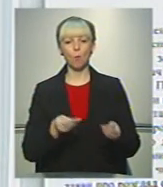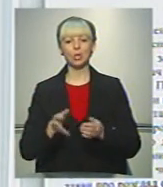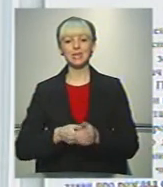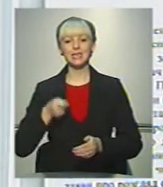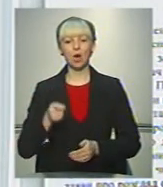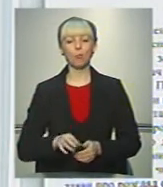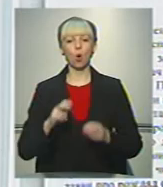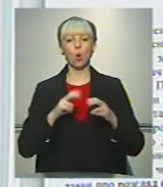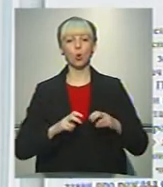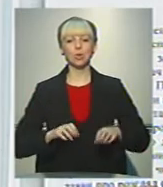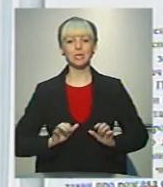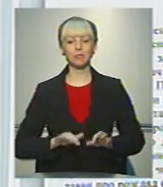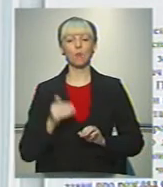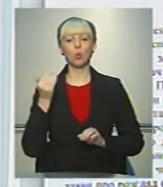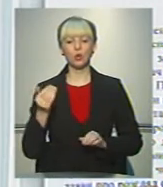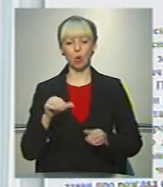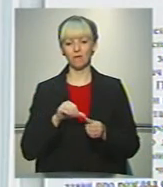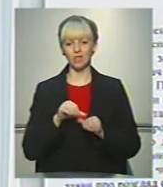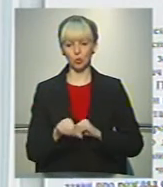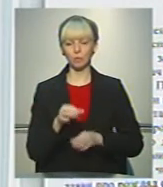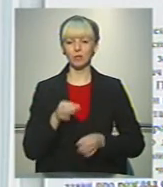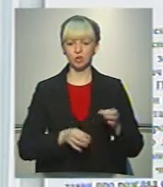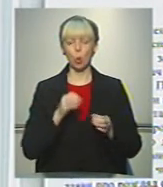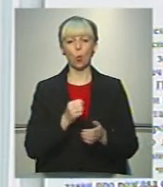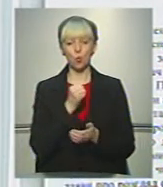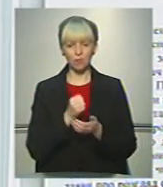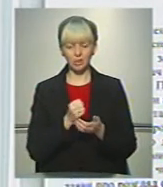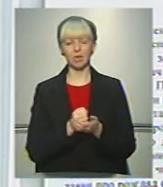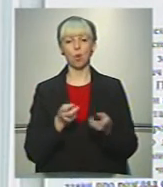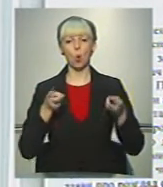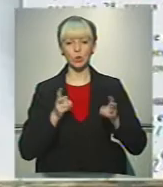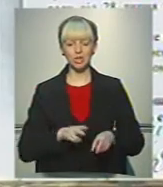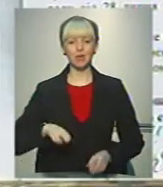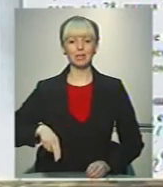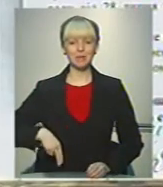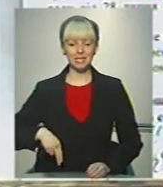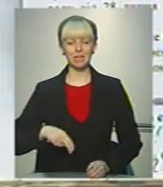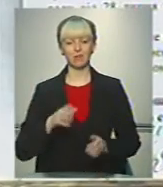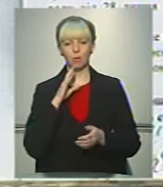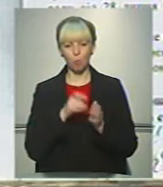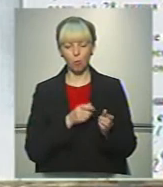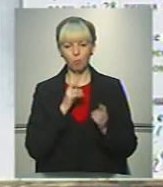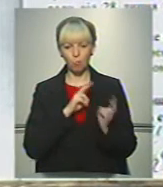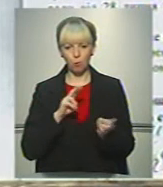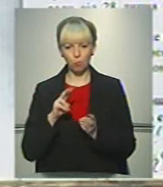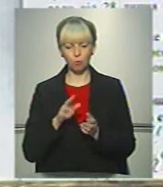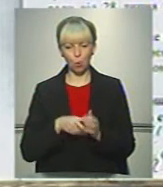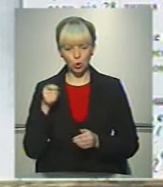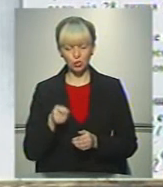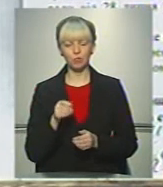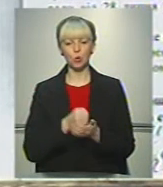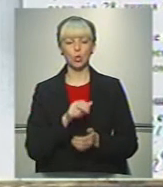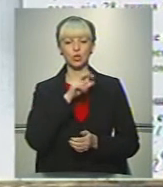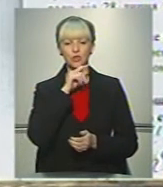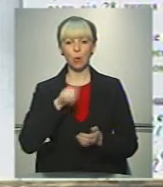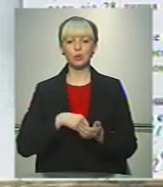заяви про розгляд справи у його відсутності. Суд ухвалив залишити адміністративний позов Кляйна Сергія Івановича до